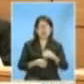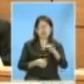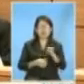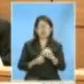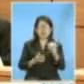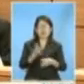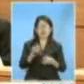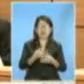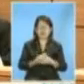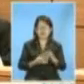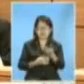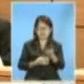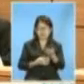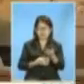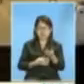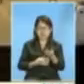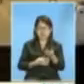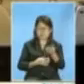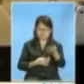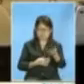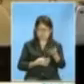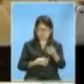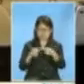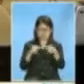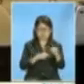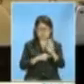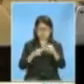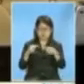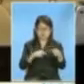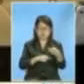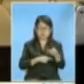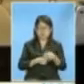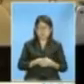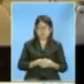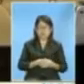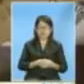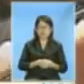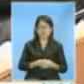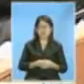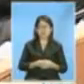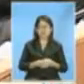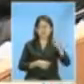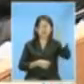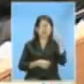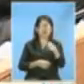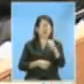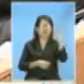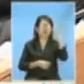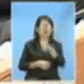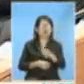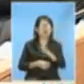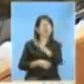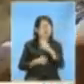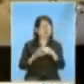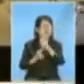ท่านครับเชิญจุมพลครับว่าต่อฮะ มีคนประท้วงครับท่านประธาน ก็ท่านประท้วงกันเอง